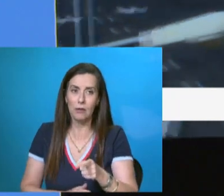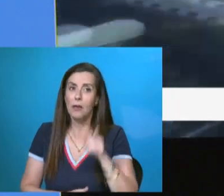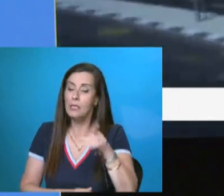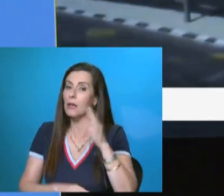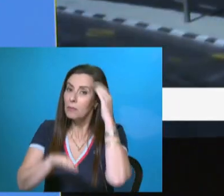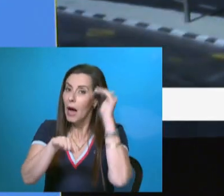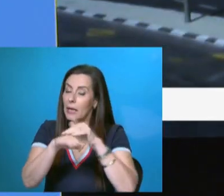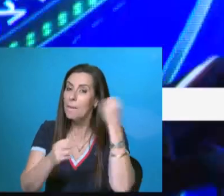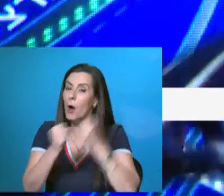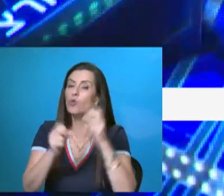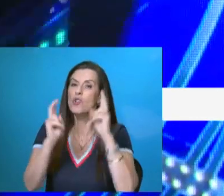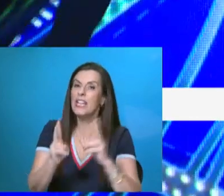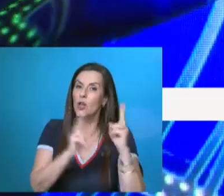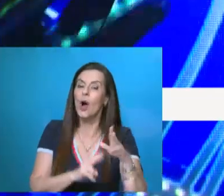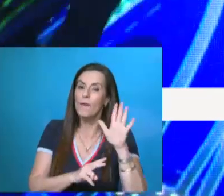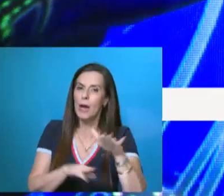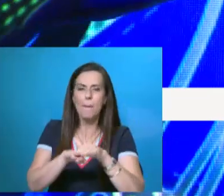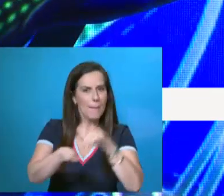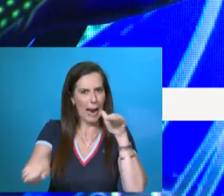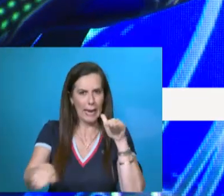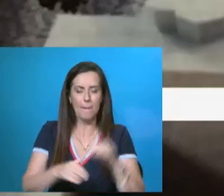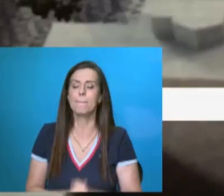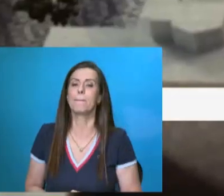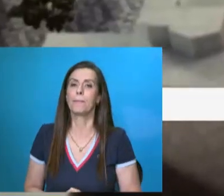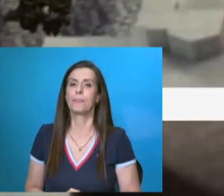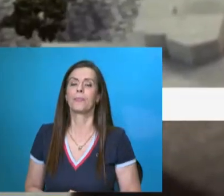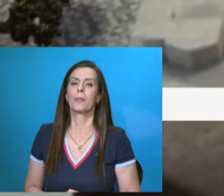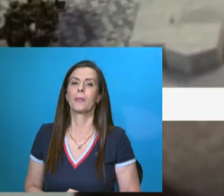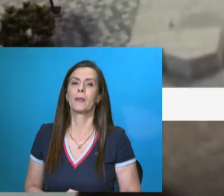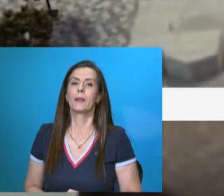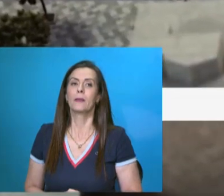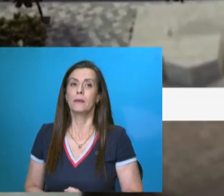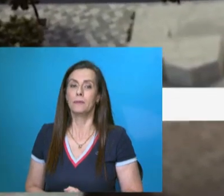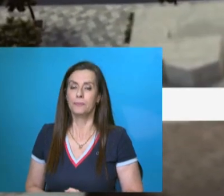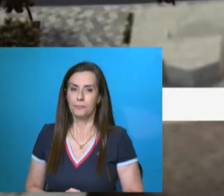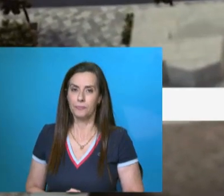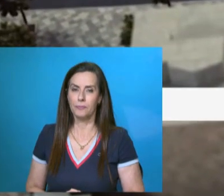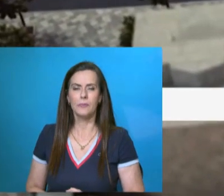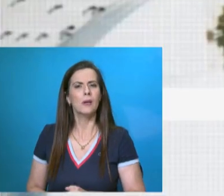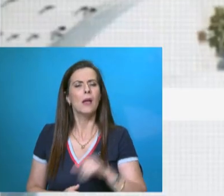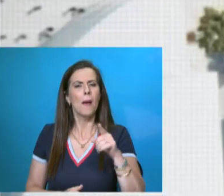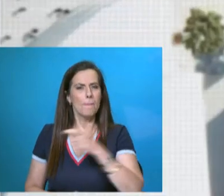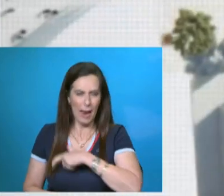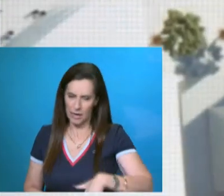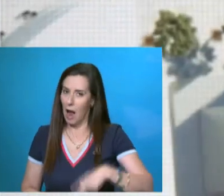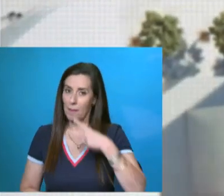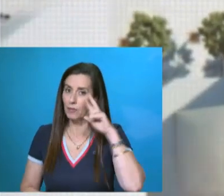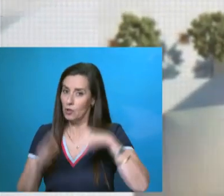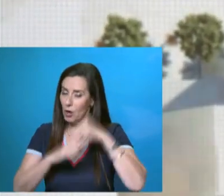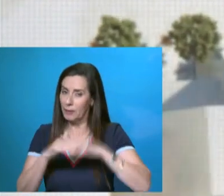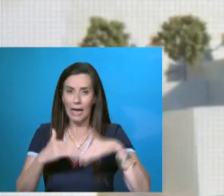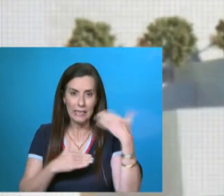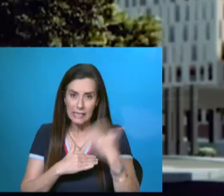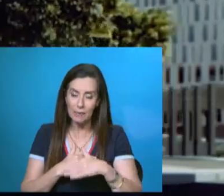מכוניות שנתקעו וגם על עומסים חריגים. כתבתנו יערה שפירה שסעירה שם היום, מספרת שבעירייה מבטיחים שהבנייה תסתיים בשנת